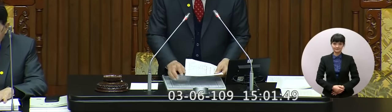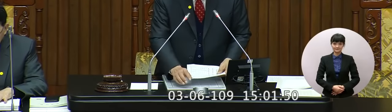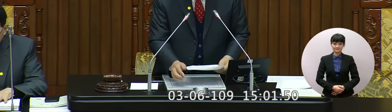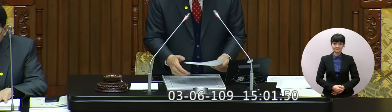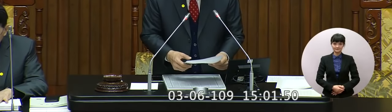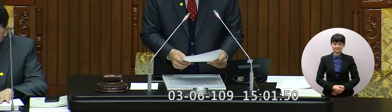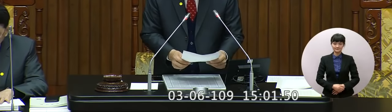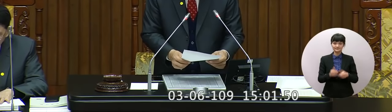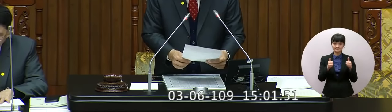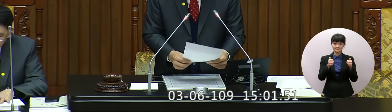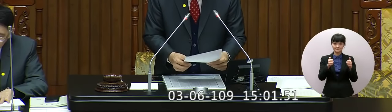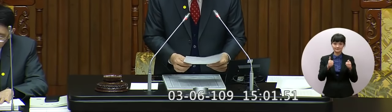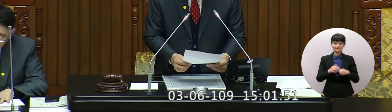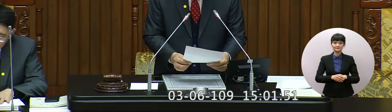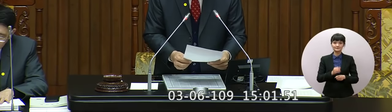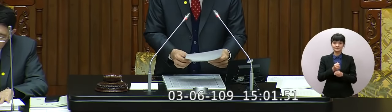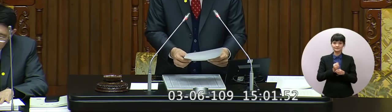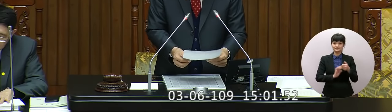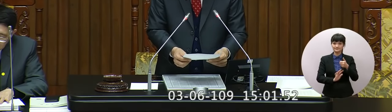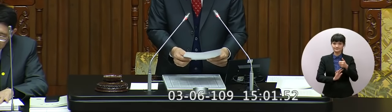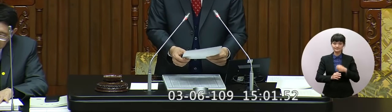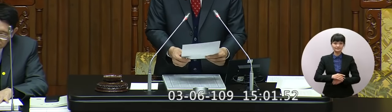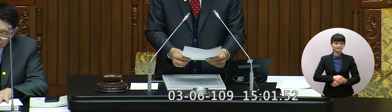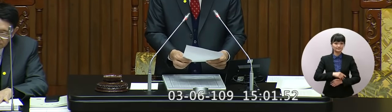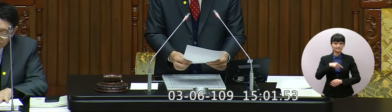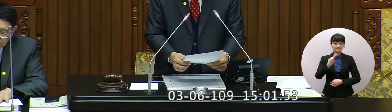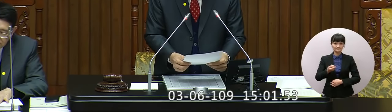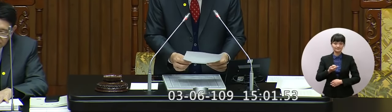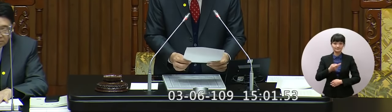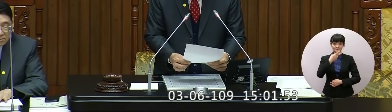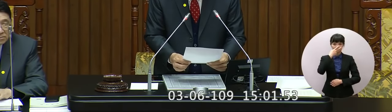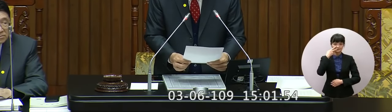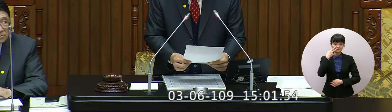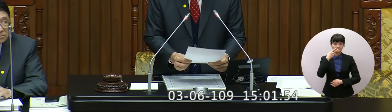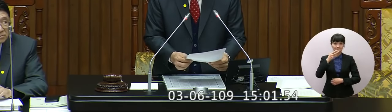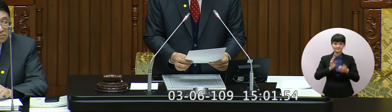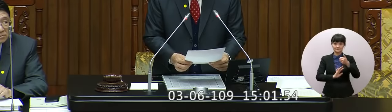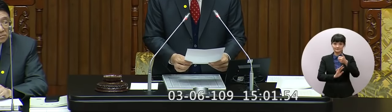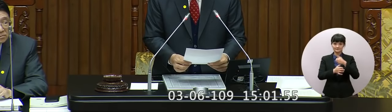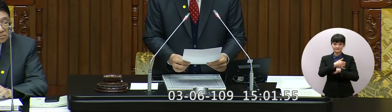谢谢马委员，接下来请赖慧媛委员